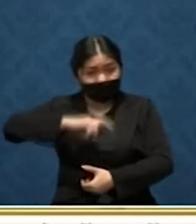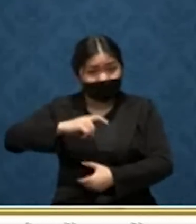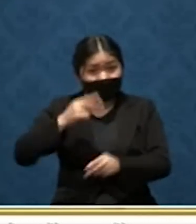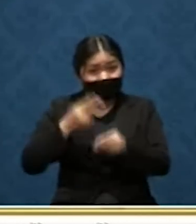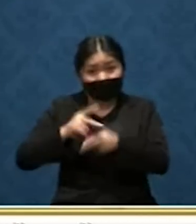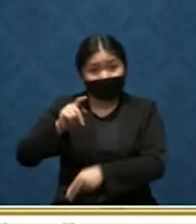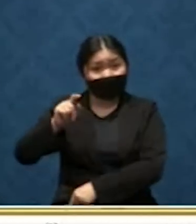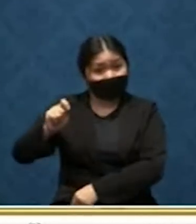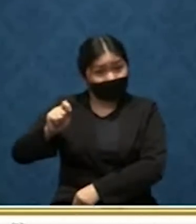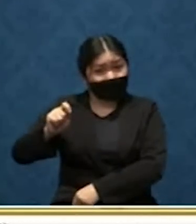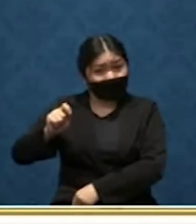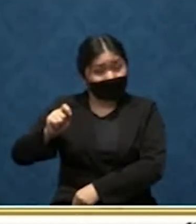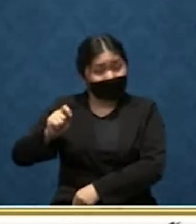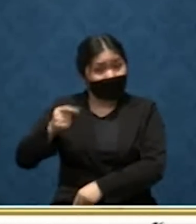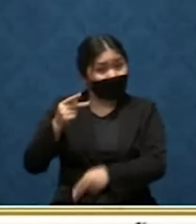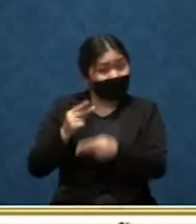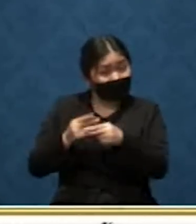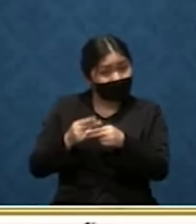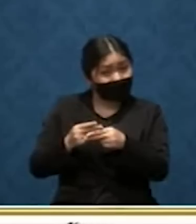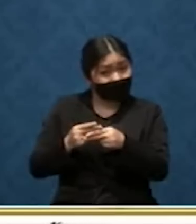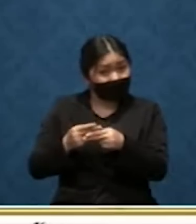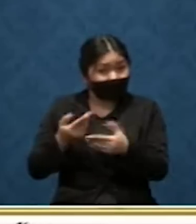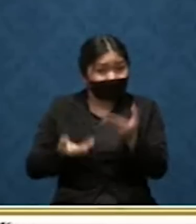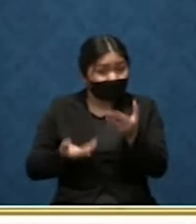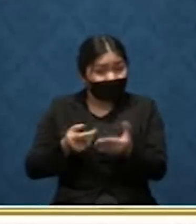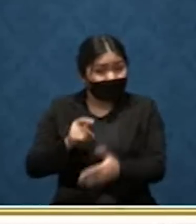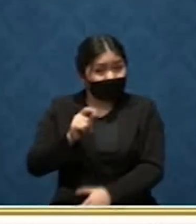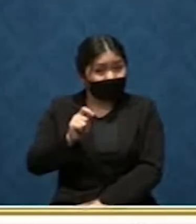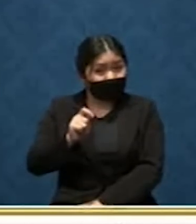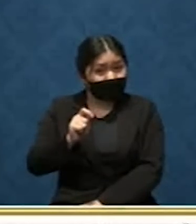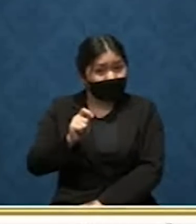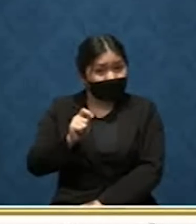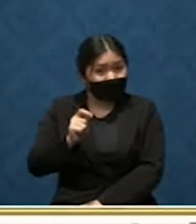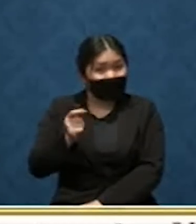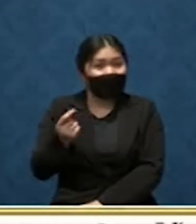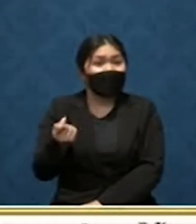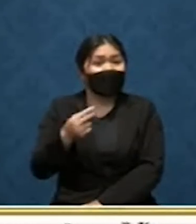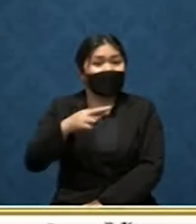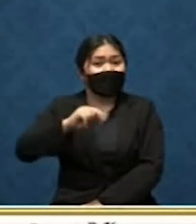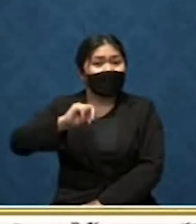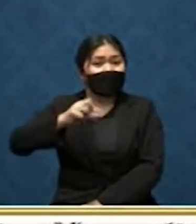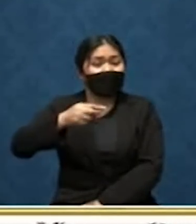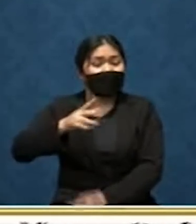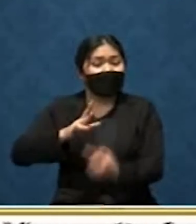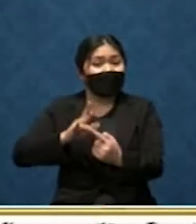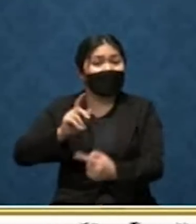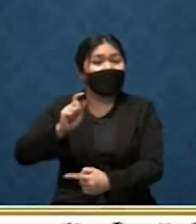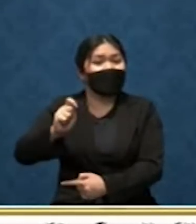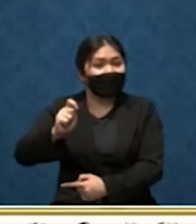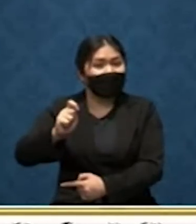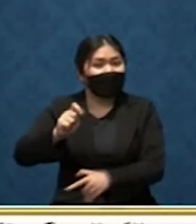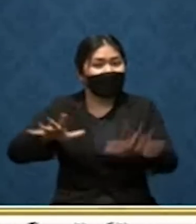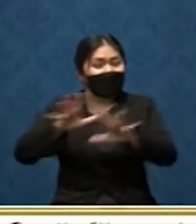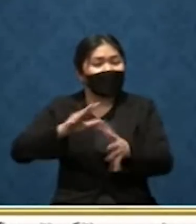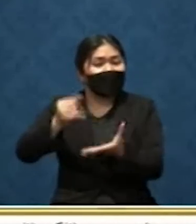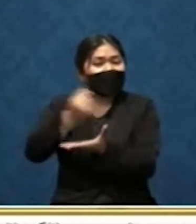าง เราอาจจะเรีกชื่ออกชื่อหนึครับคืออออ่างทรงเเนายอออ่างเป็น